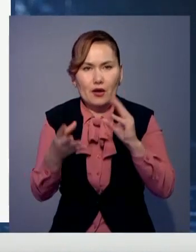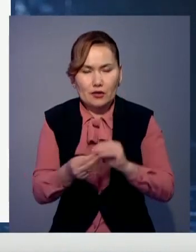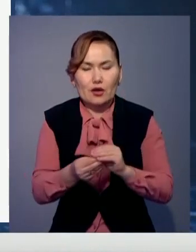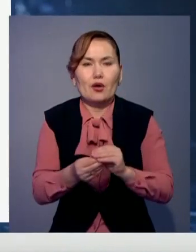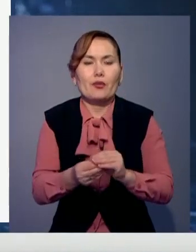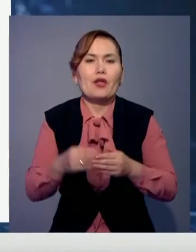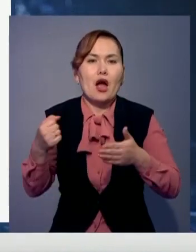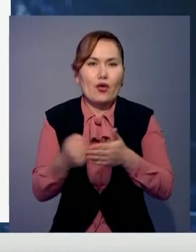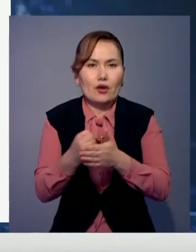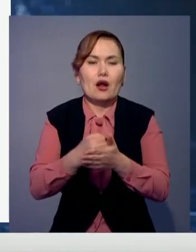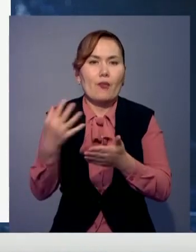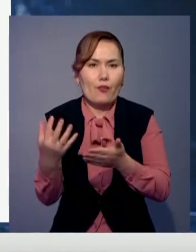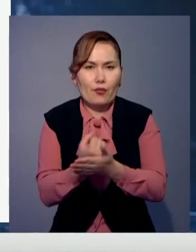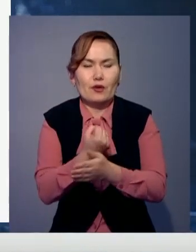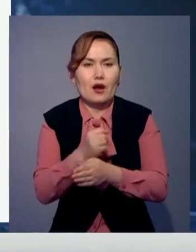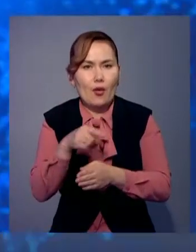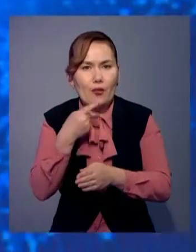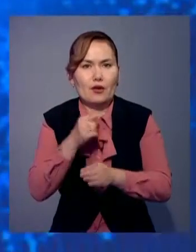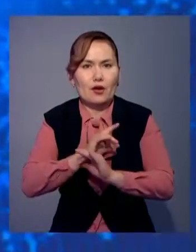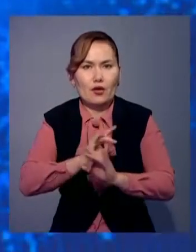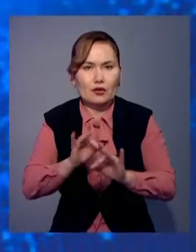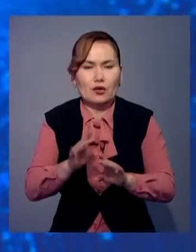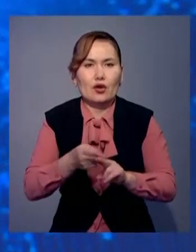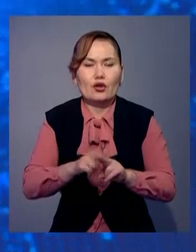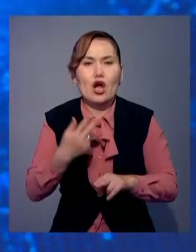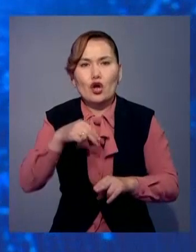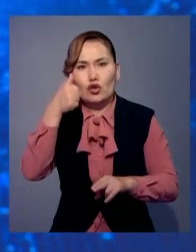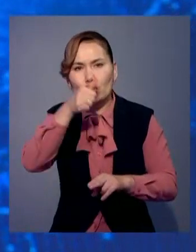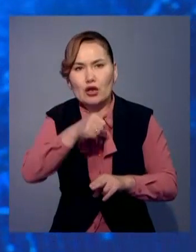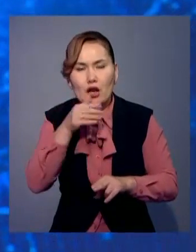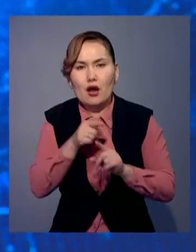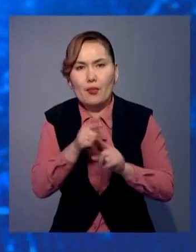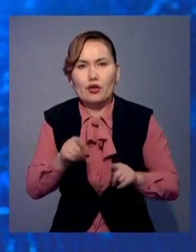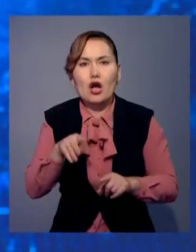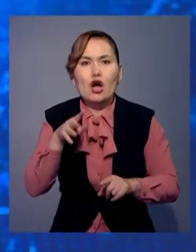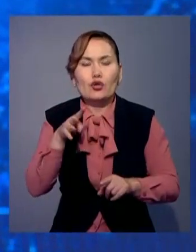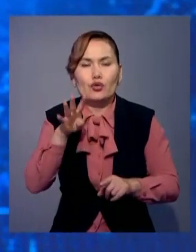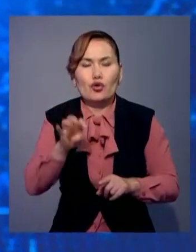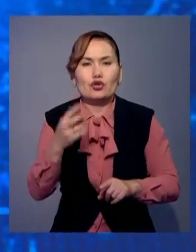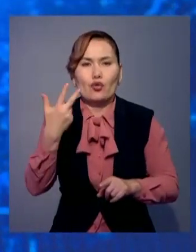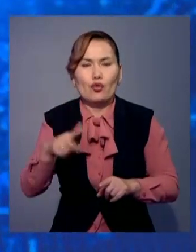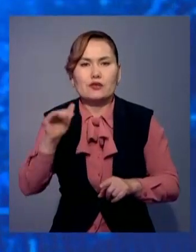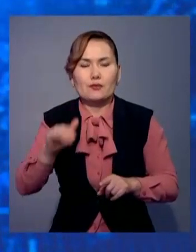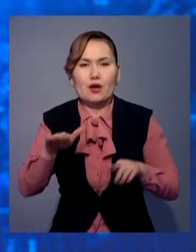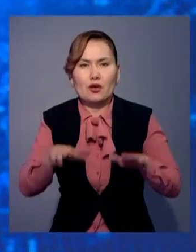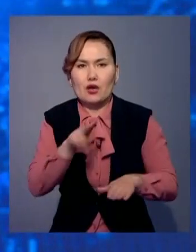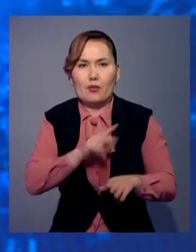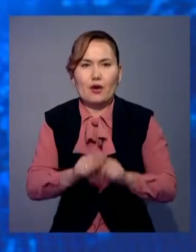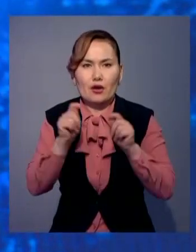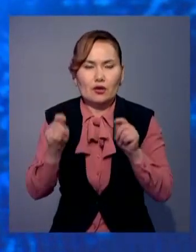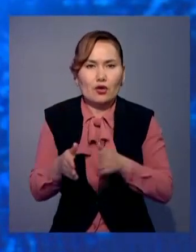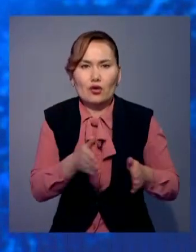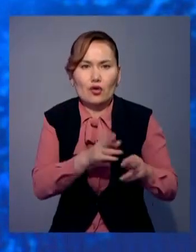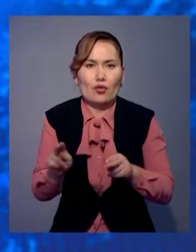жеткізілген жетістіктердің мол екенін айтты. 3,5 жыл ішінде 430 000 жұмыс орны ашылып, 3 000 шақырымға жуық жол